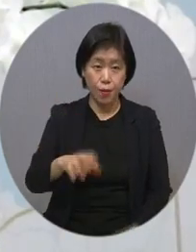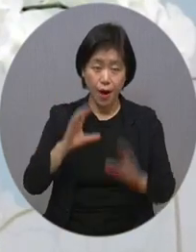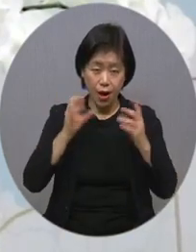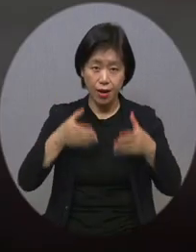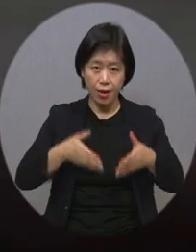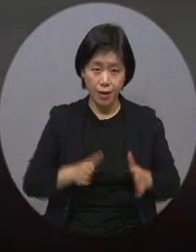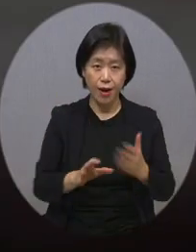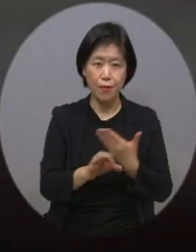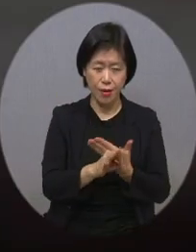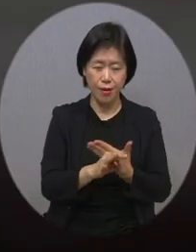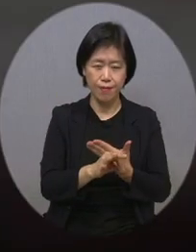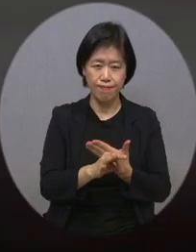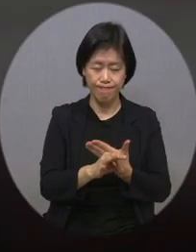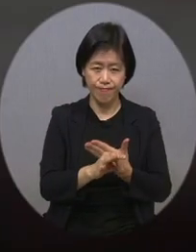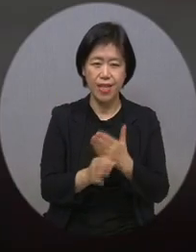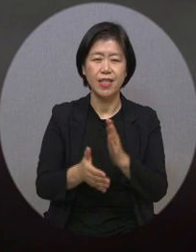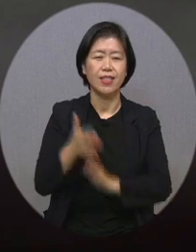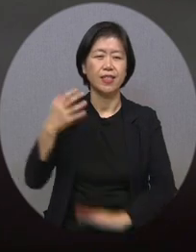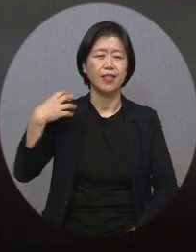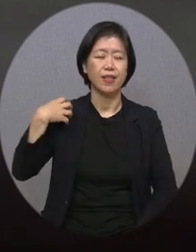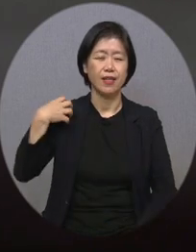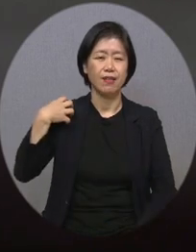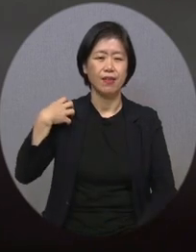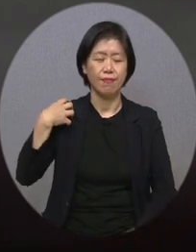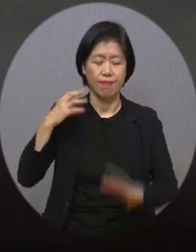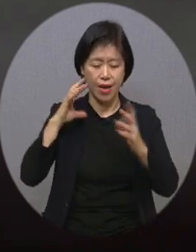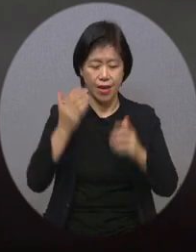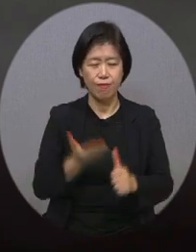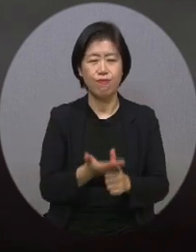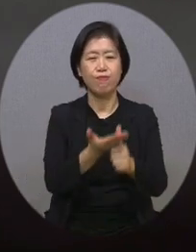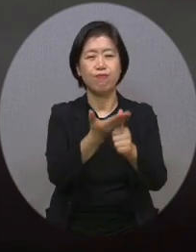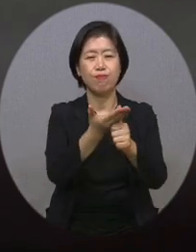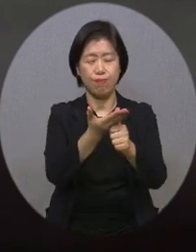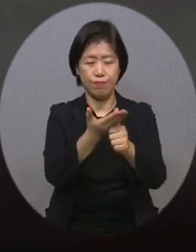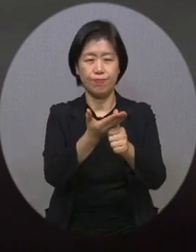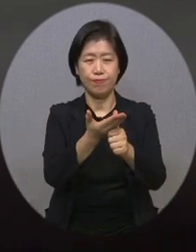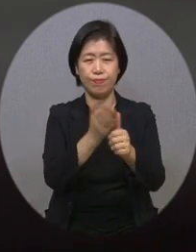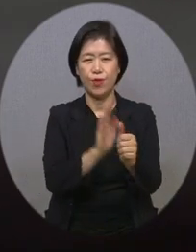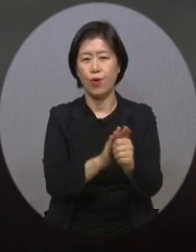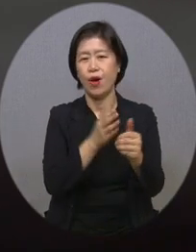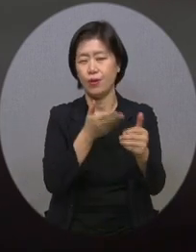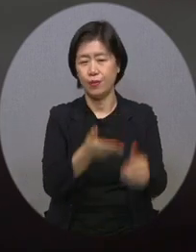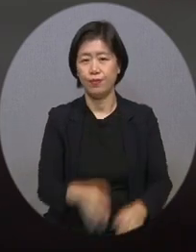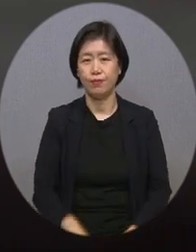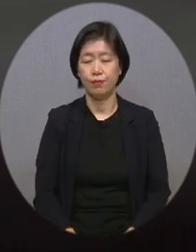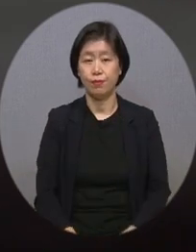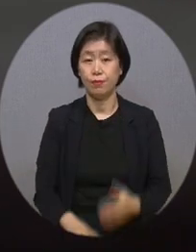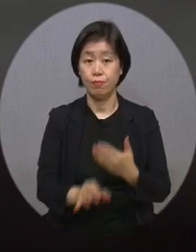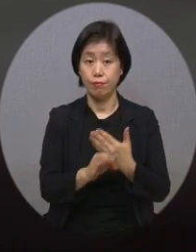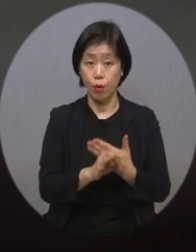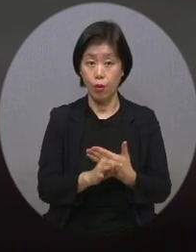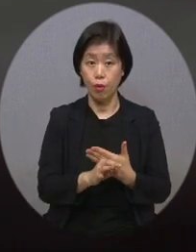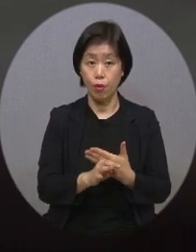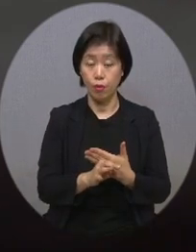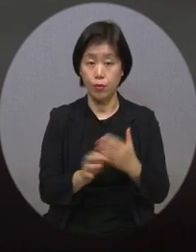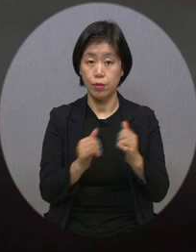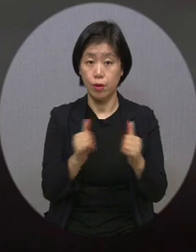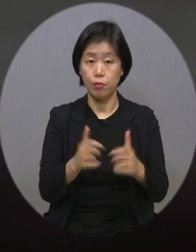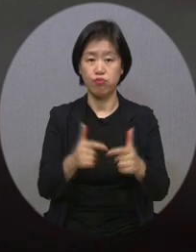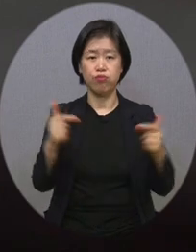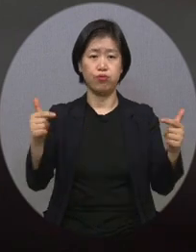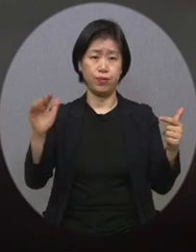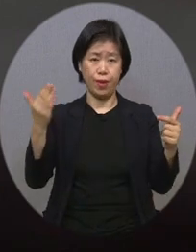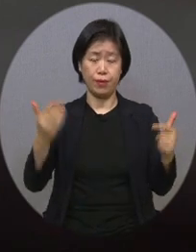키워준다. 막 이런 걸 해서 네네. 우리 아이들 다 키워오고 그래야 인구도 늘고 군산이 발전하죠. 사람